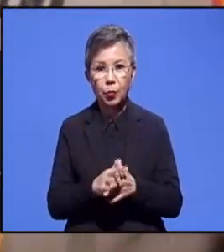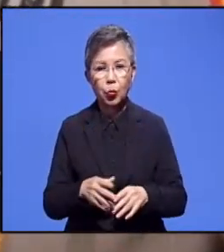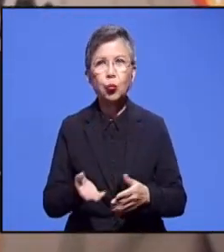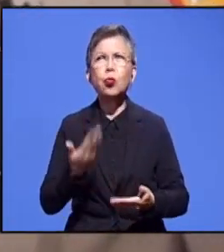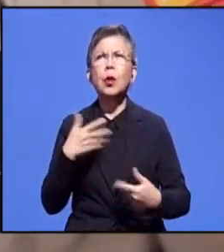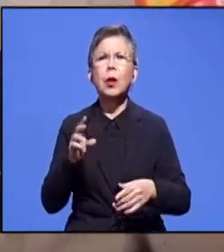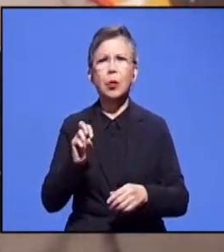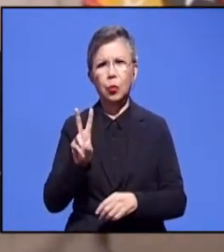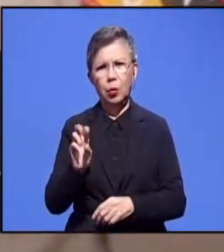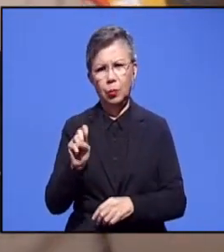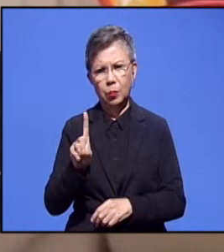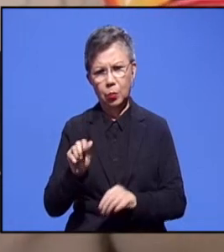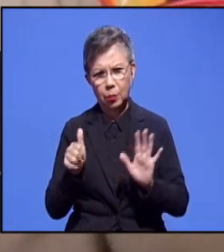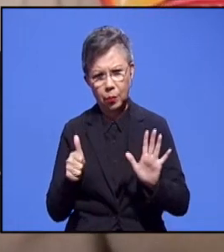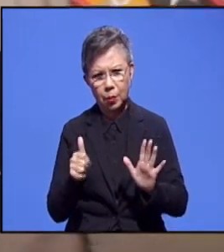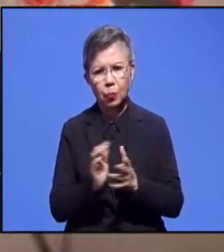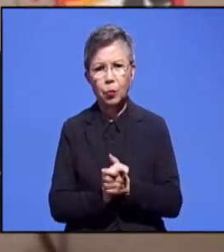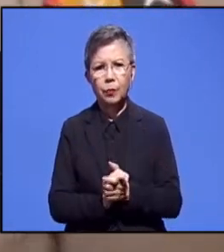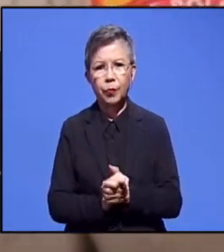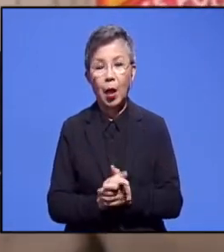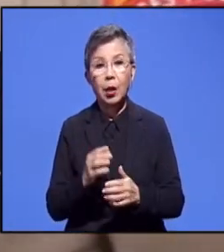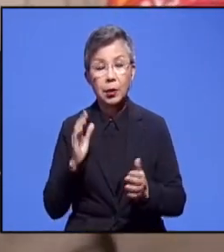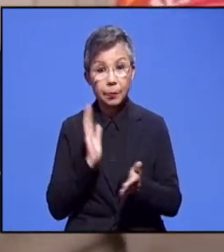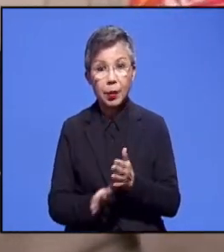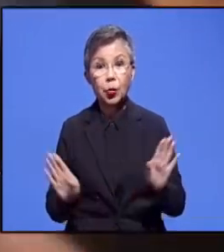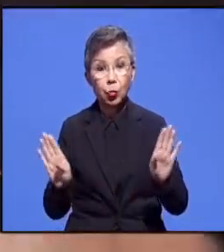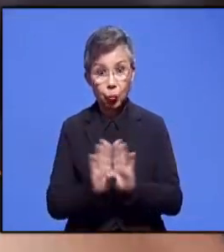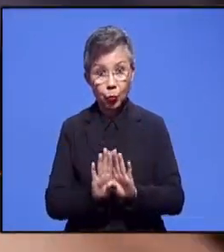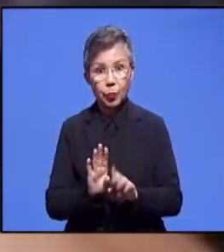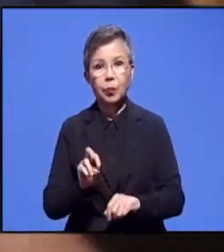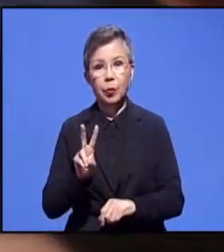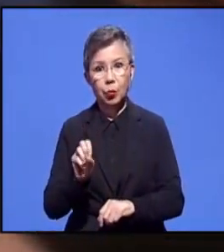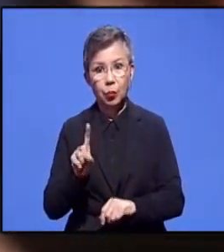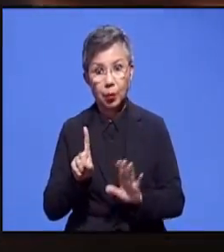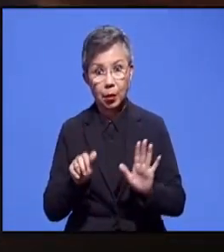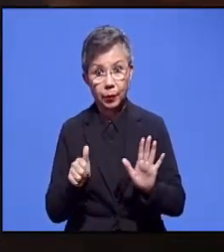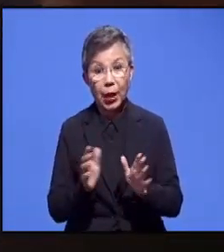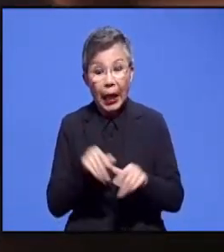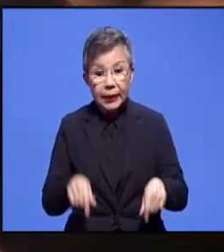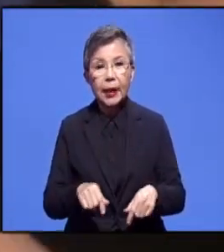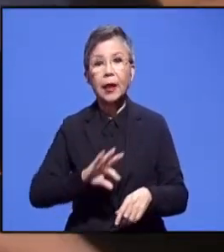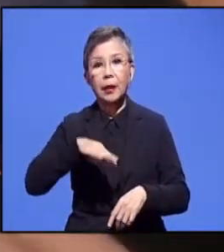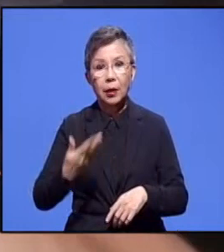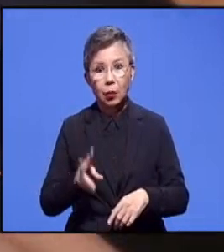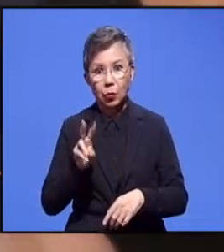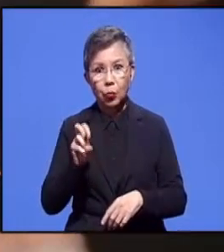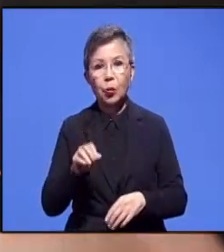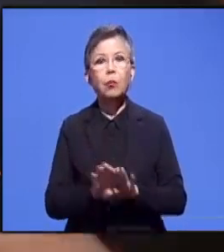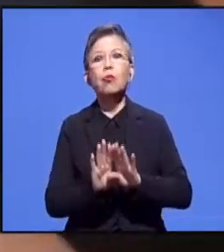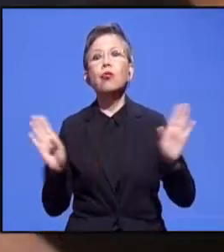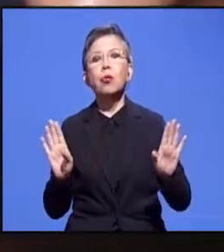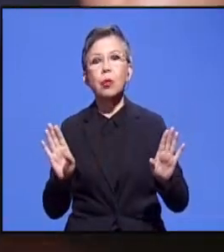beroperasi sebelum tahun 2016 bunker sempat ditutup di tahun 2016 dan kembali digunakan pada tahun ini